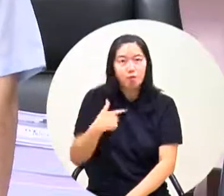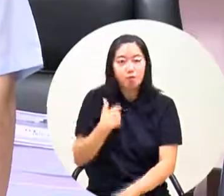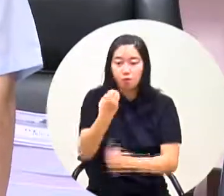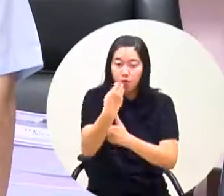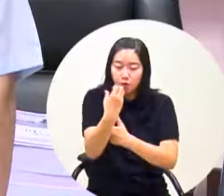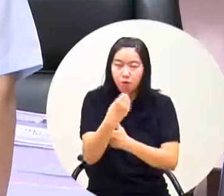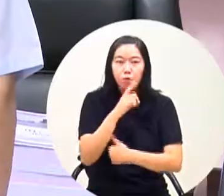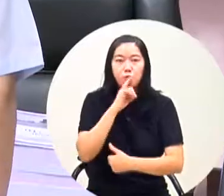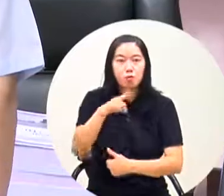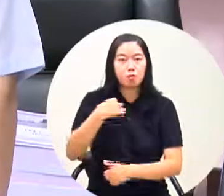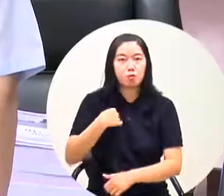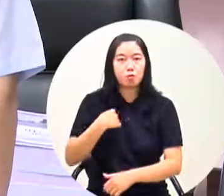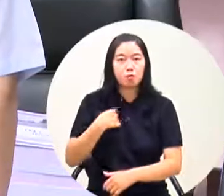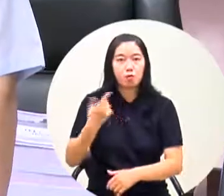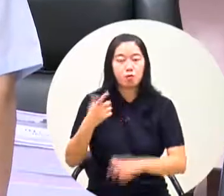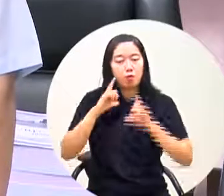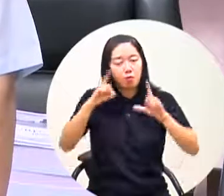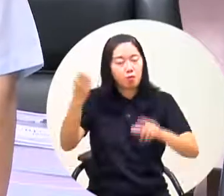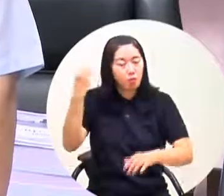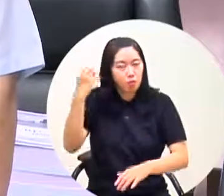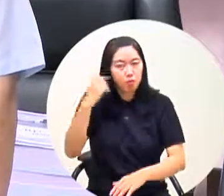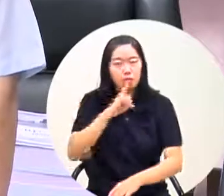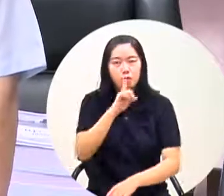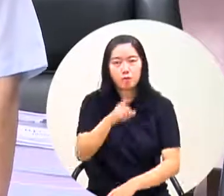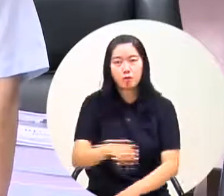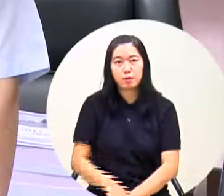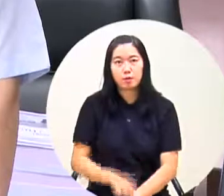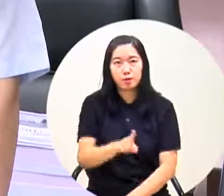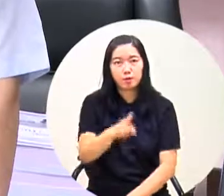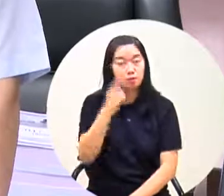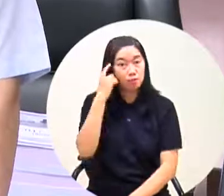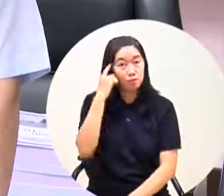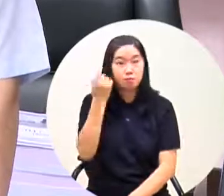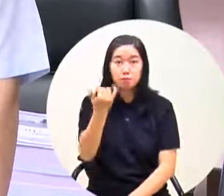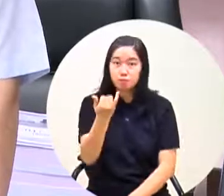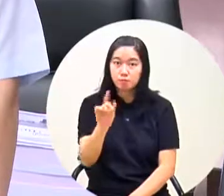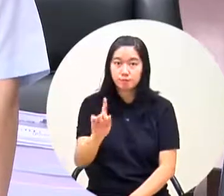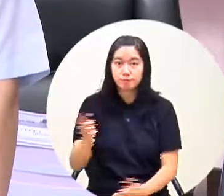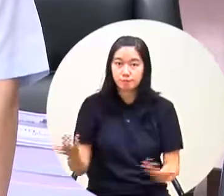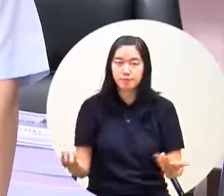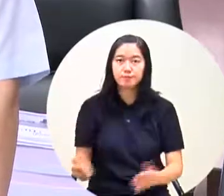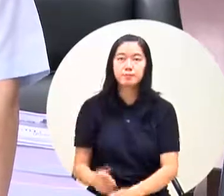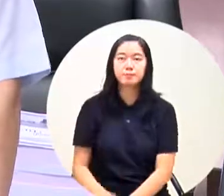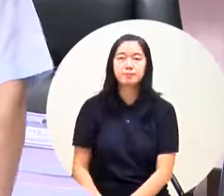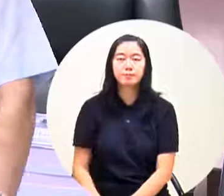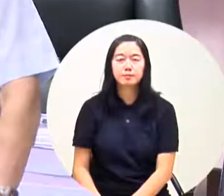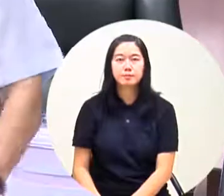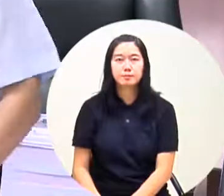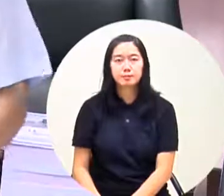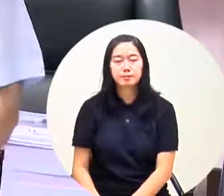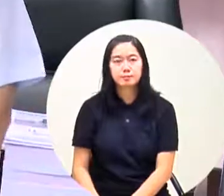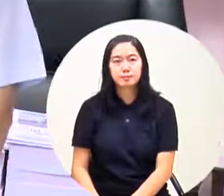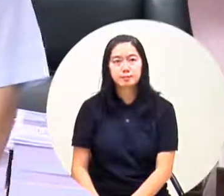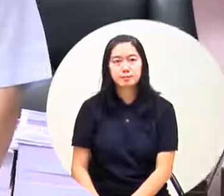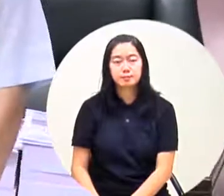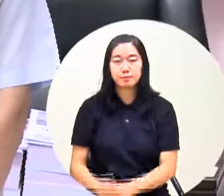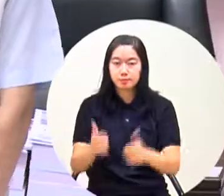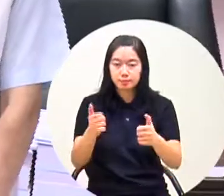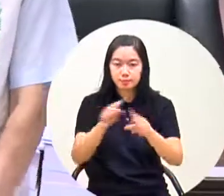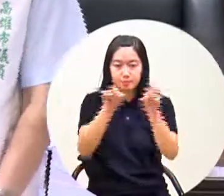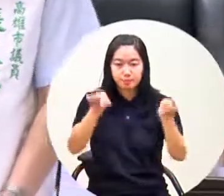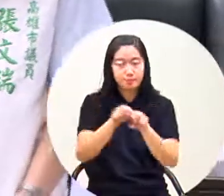来听作者咧讲啦吼，这点局长你的看法咧？ 请蔡局长答。 好，谢谢主席，多谢张议员